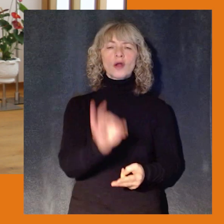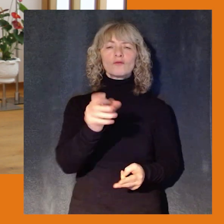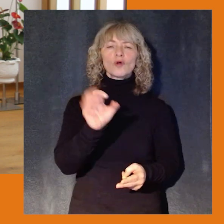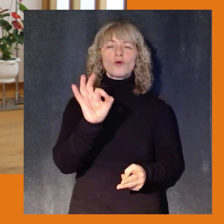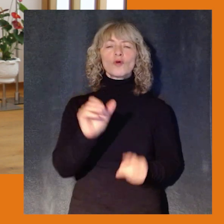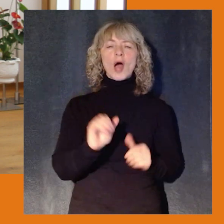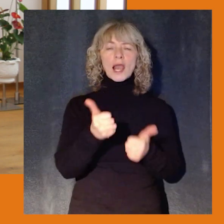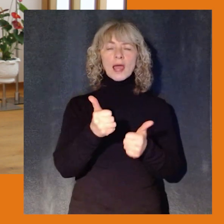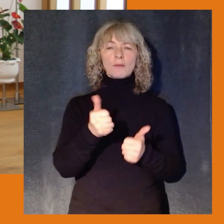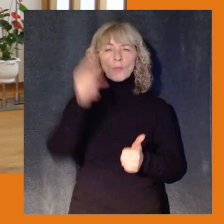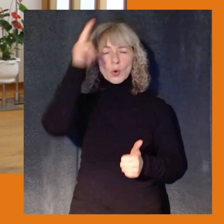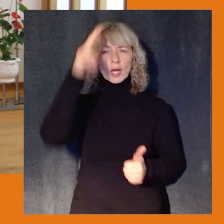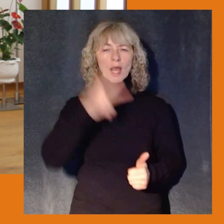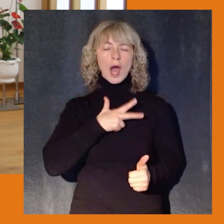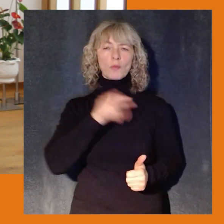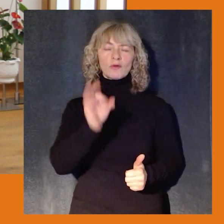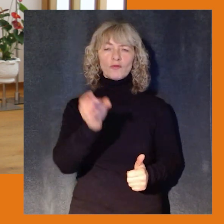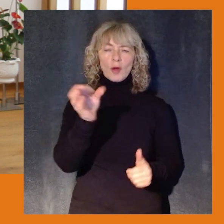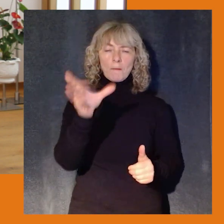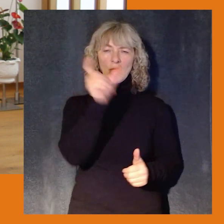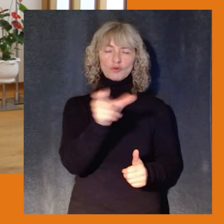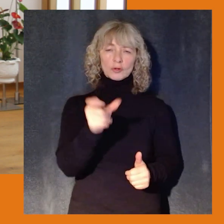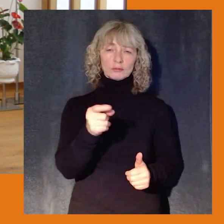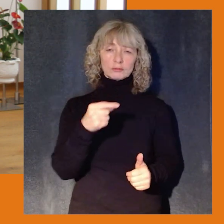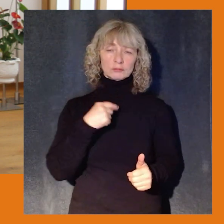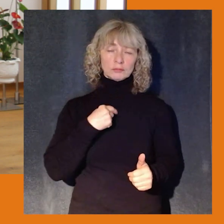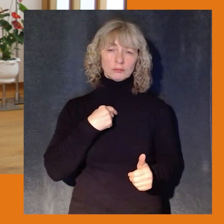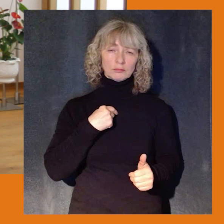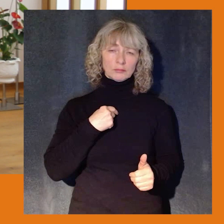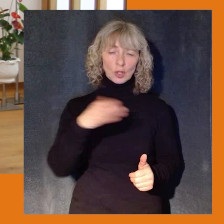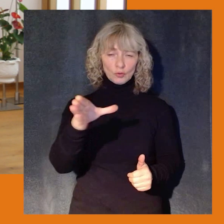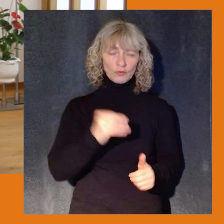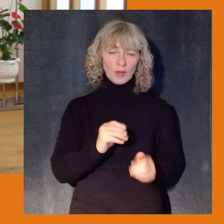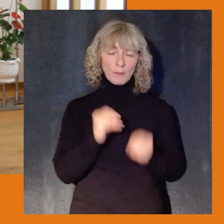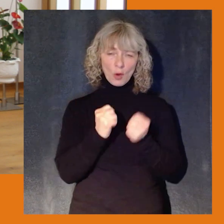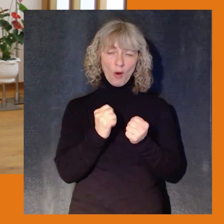Glaubens für die Menschen werden kann. Mit ihnen hoffe auch ich.